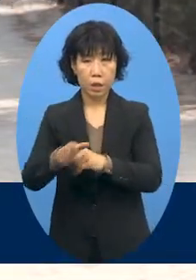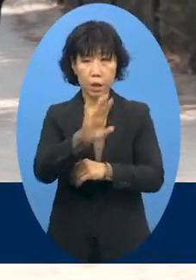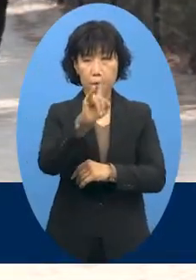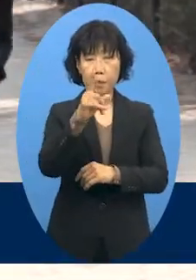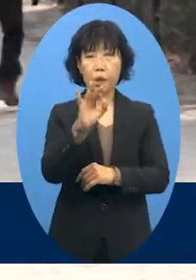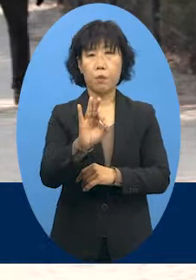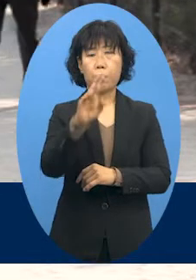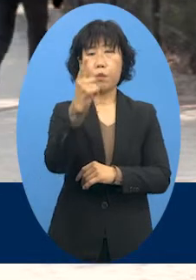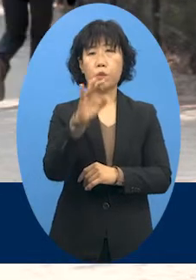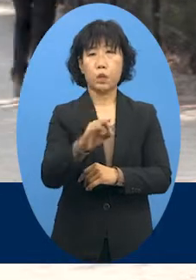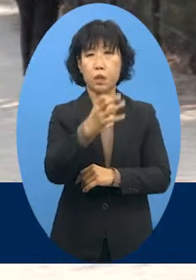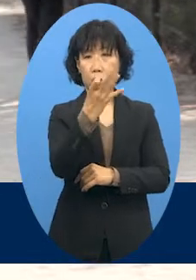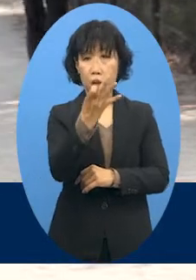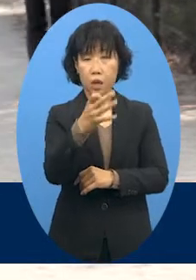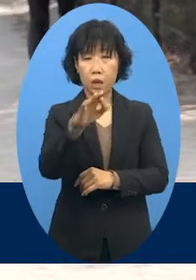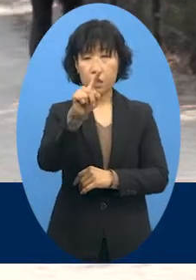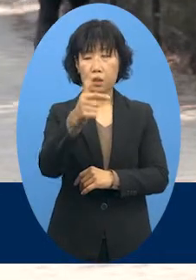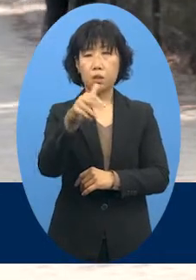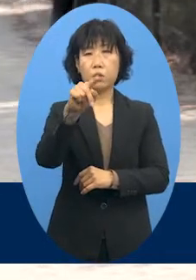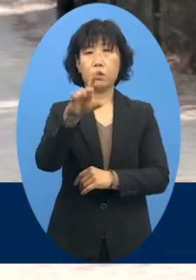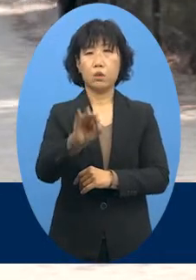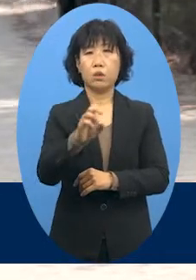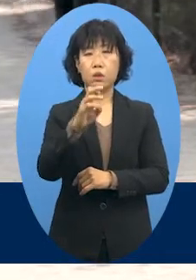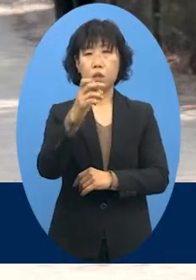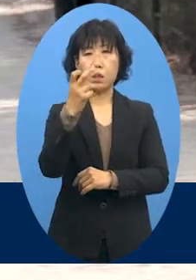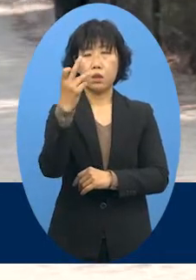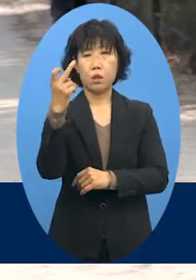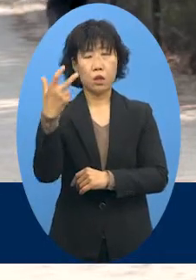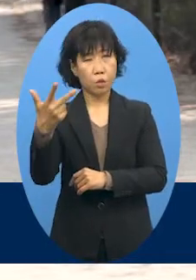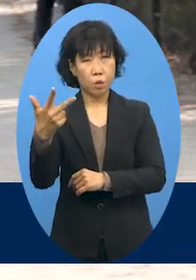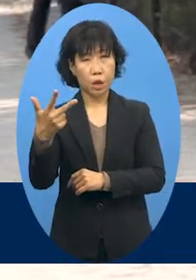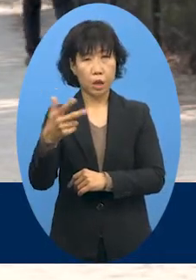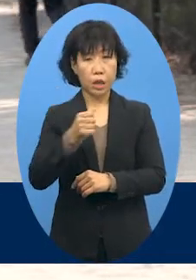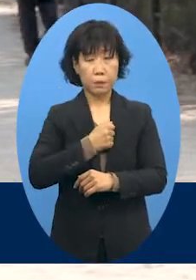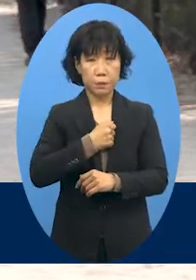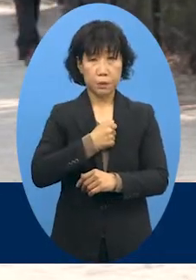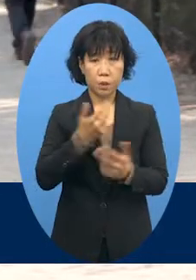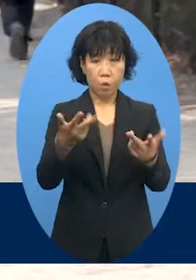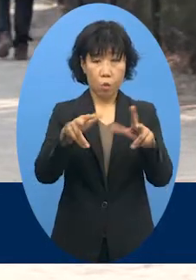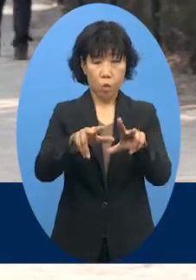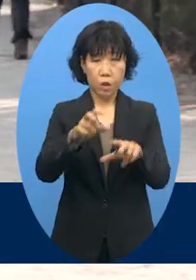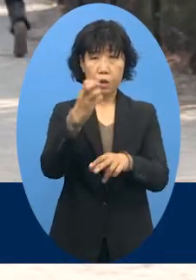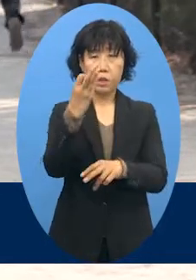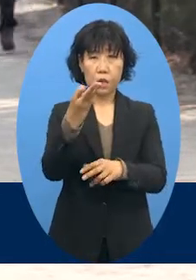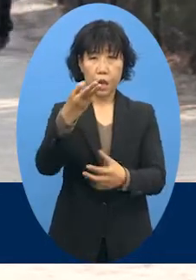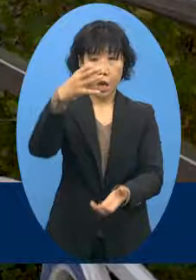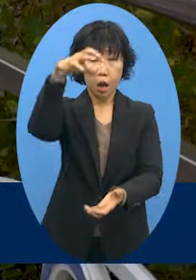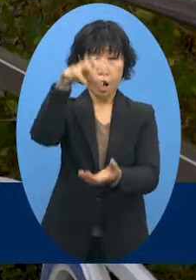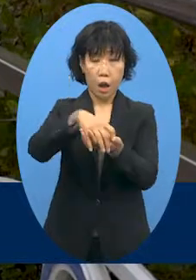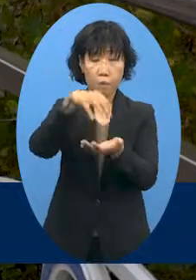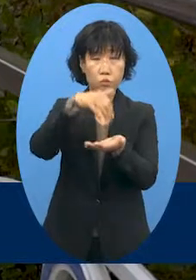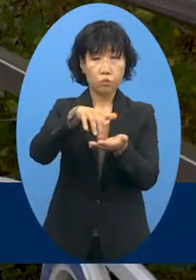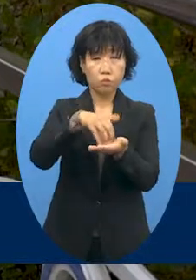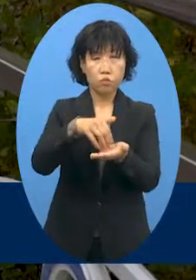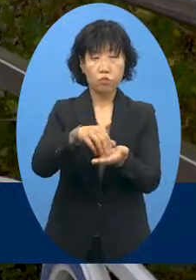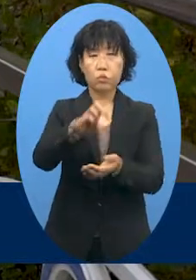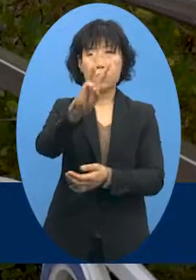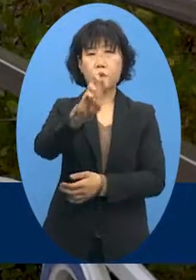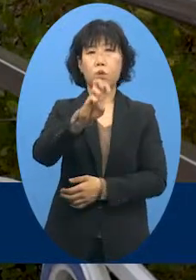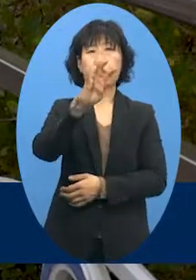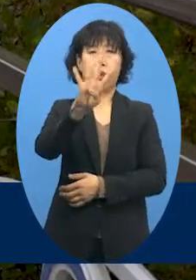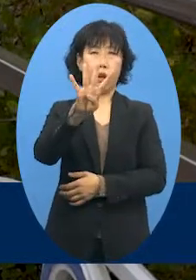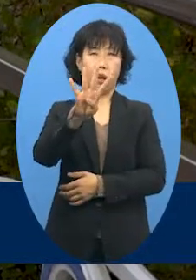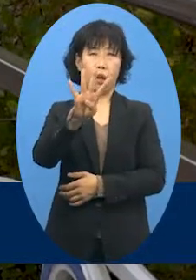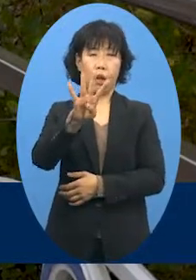근린공원 14개 천장 상 둘레길 7개 답십리 근린공원 13개 등 상 지연 근린공원 의